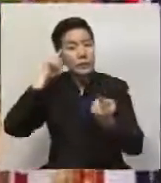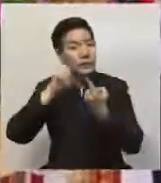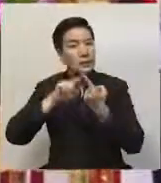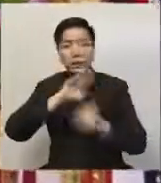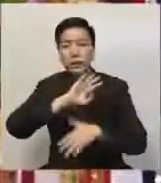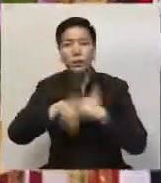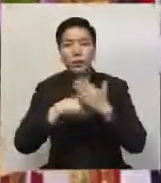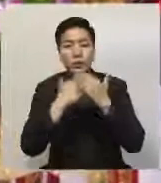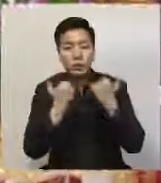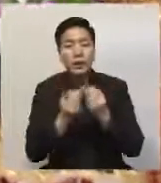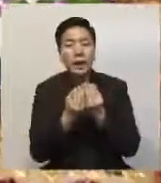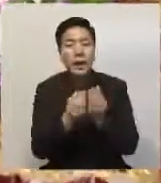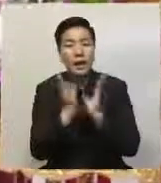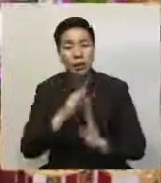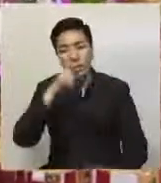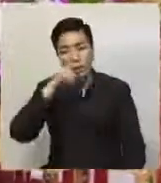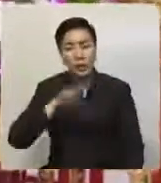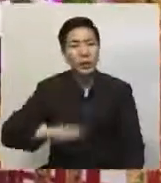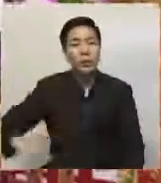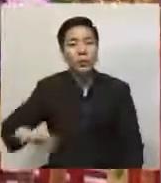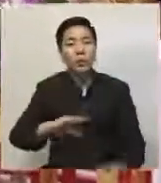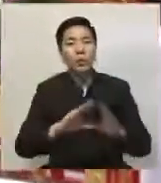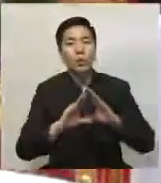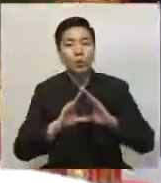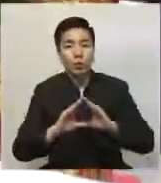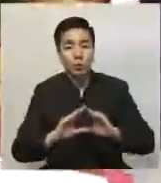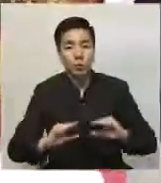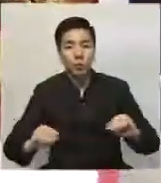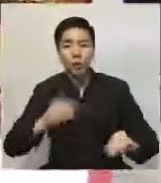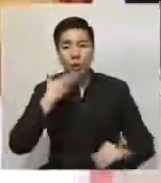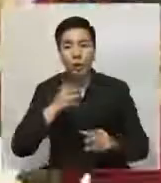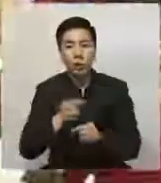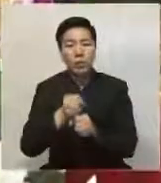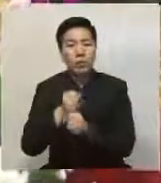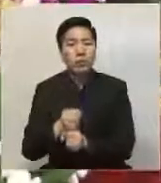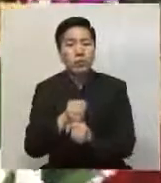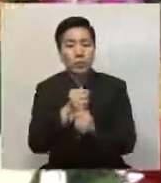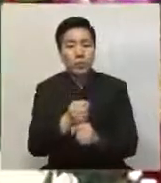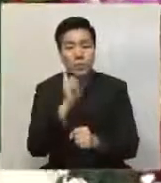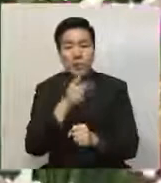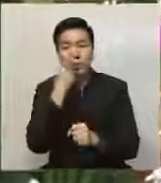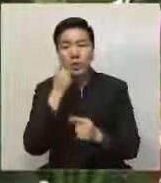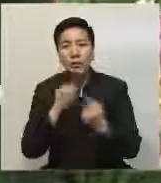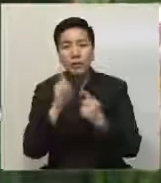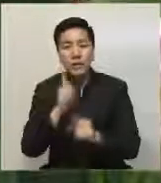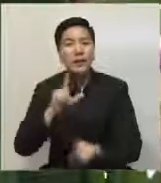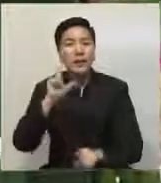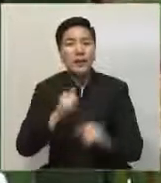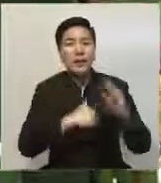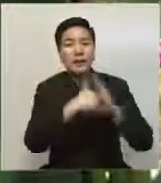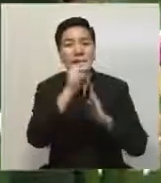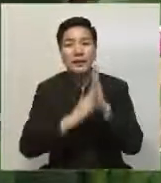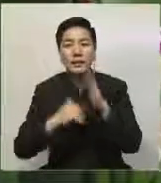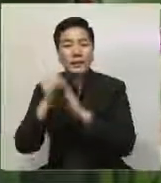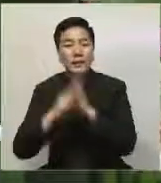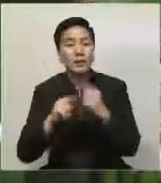าทุกประการและขอให้คนไทยสุขสงบยั่งยืนโดยโคมนี้ถือว่าเป็นส่วนหนึ่งของเทศกาลโคมหลากสี